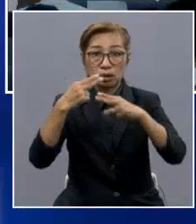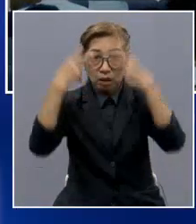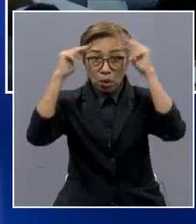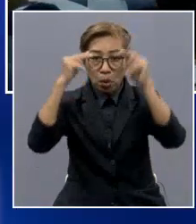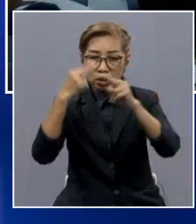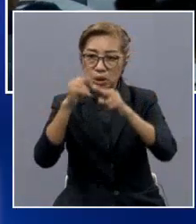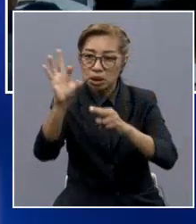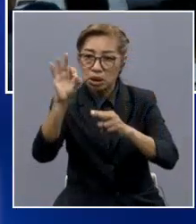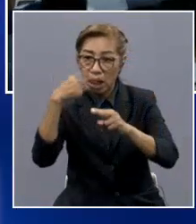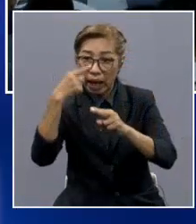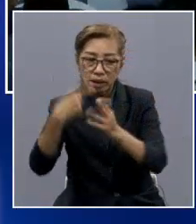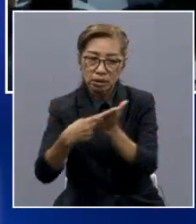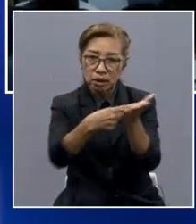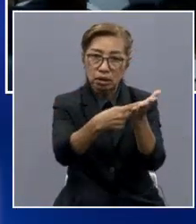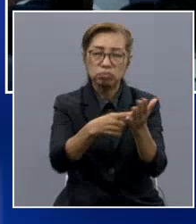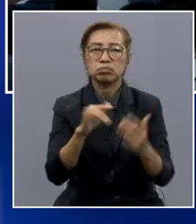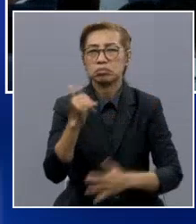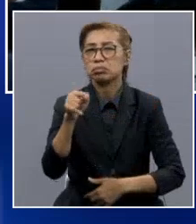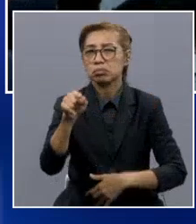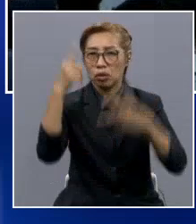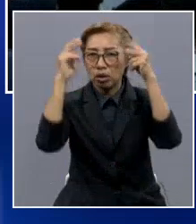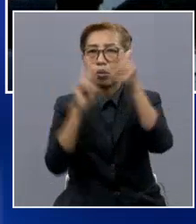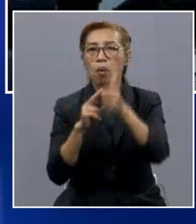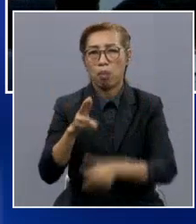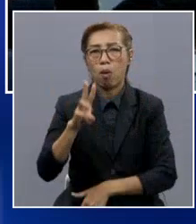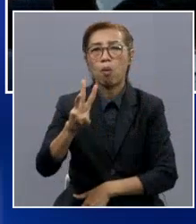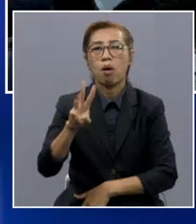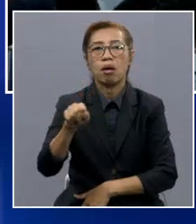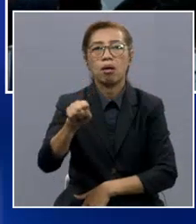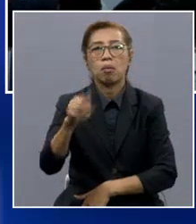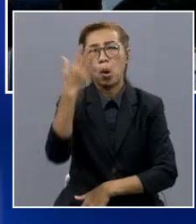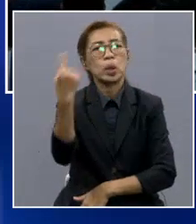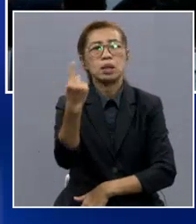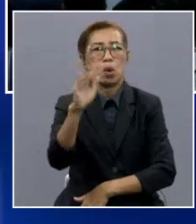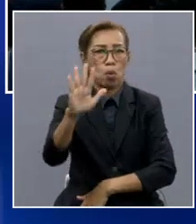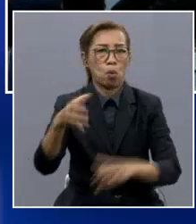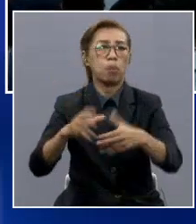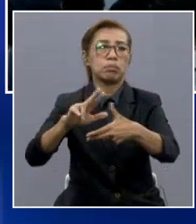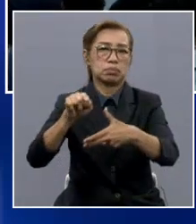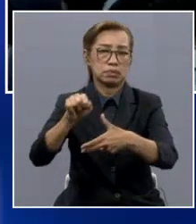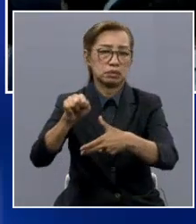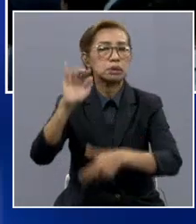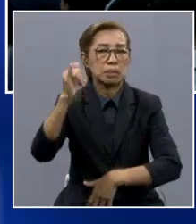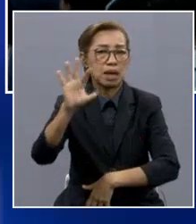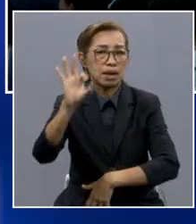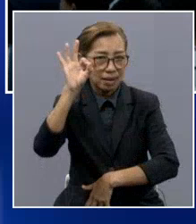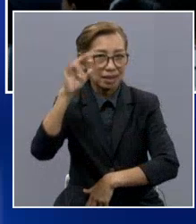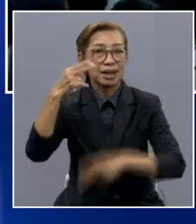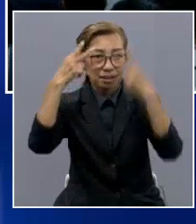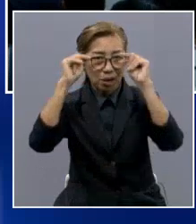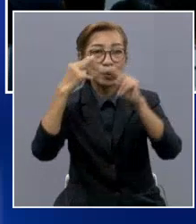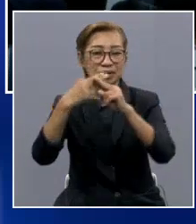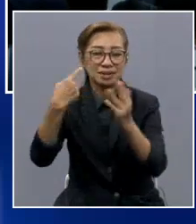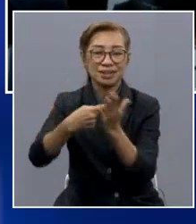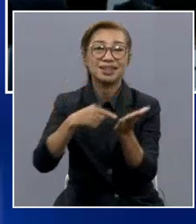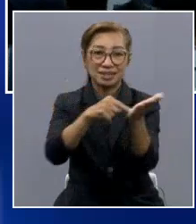ซึ่งรายชื่อเนี่ยก็คงไม่ใช่ใครที่ไหนนะครับพลเอกประวิตรวงษ์สุวรรณ หนึ่งเดียว ใช่เนี่ยนะครับแล้วก็ความเคลื่อนไหวเมื่อเช้าที่ผ่านมาปรากฏว่